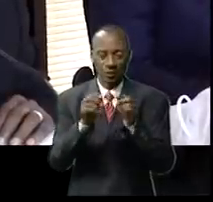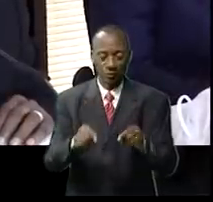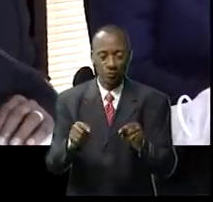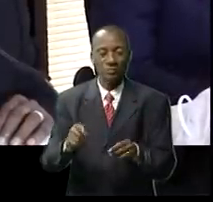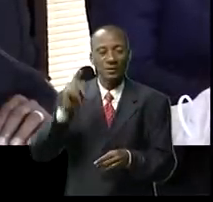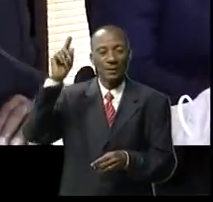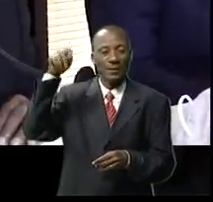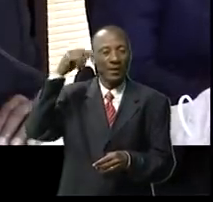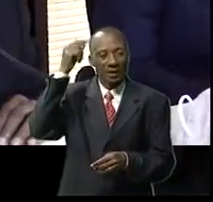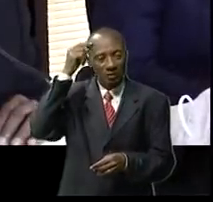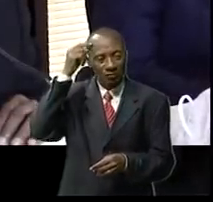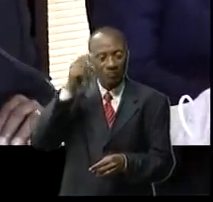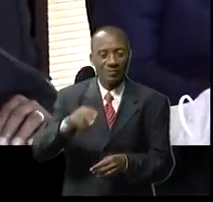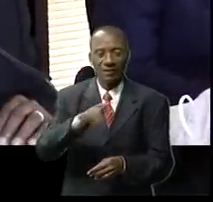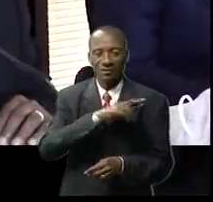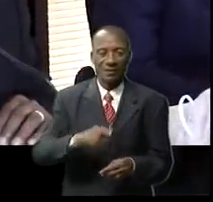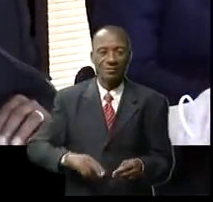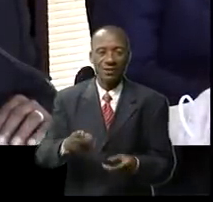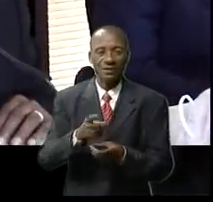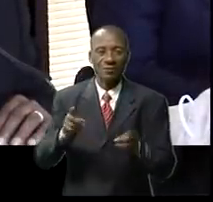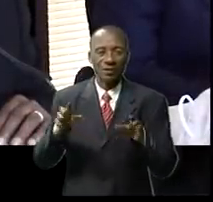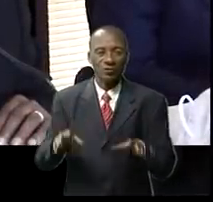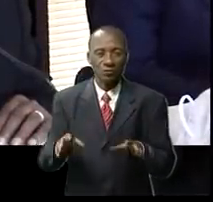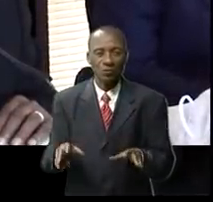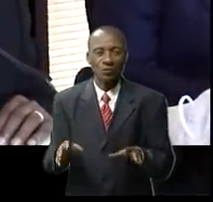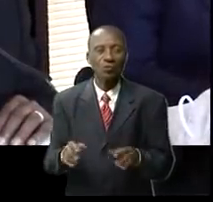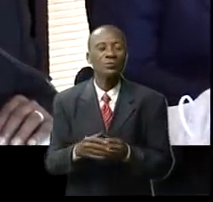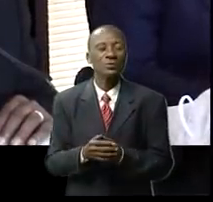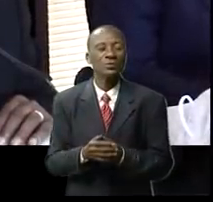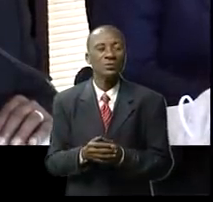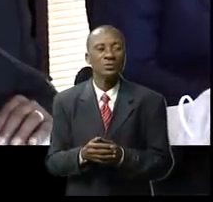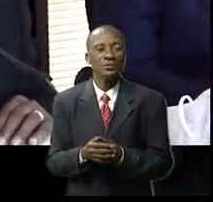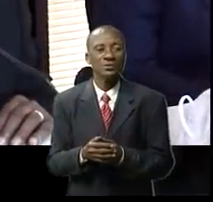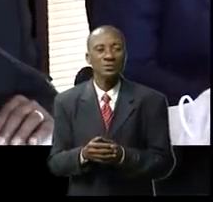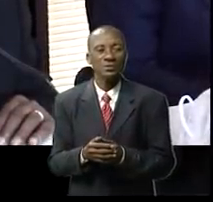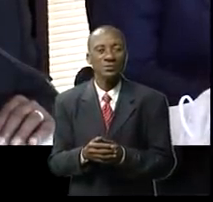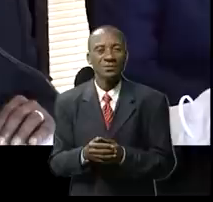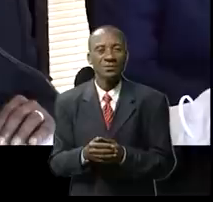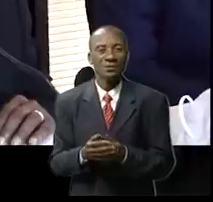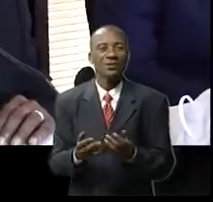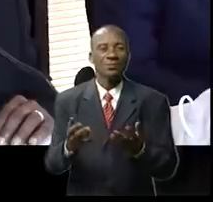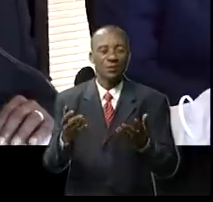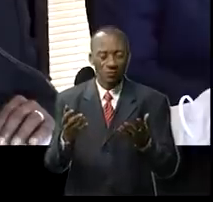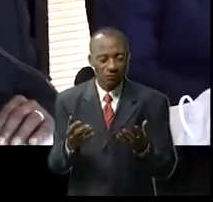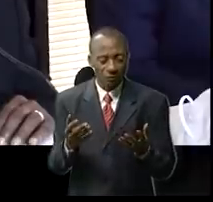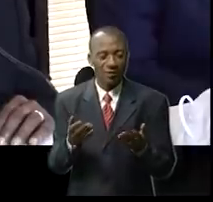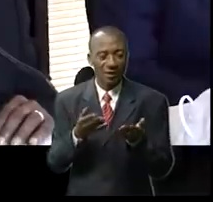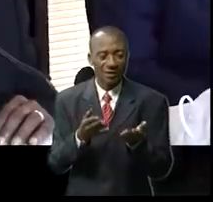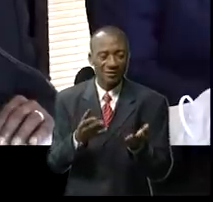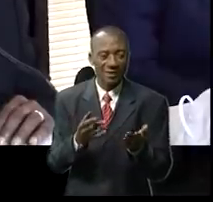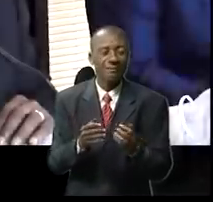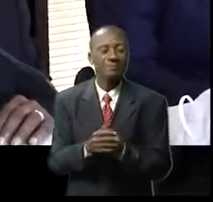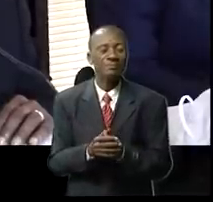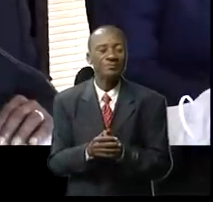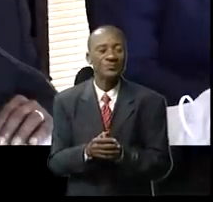la République démocratique du Congo exprime sa volonté de mettre en pratique les différentes résolutions prises par